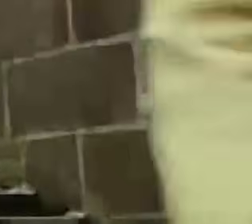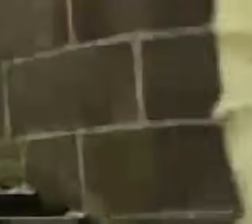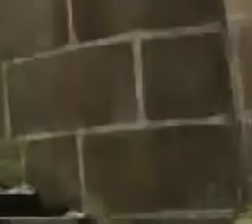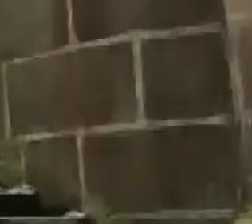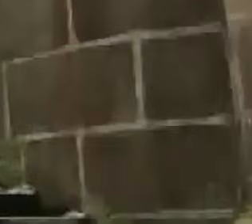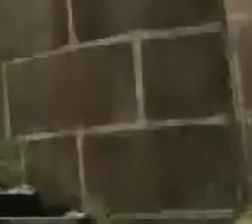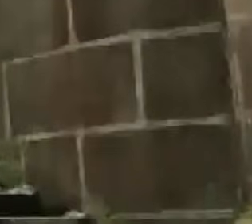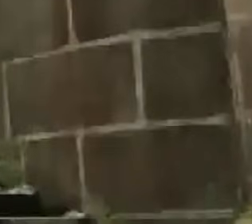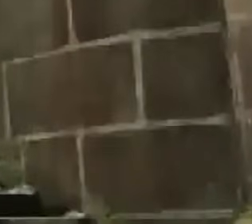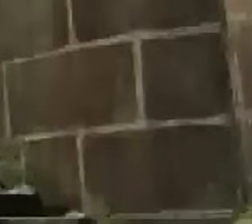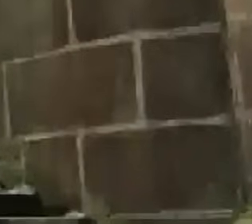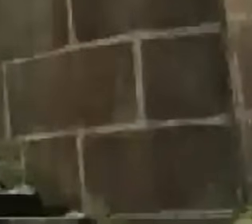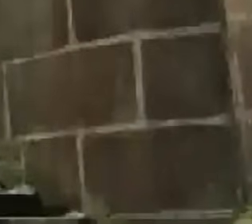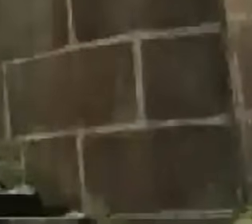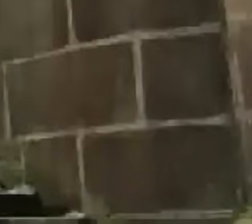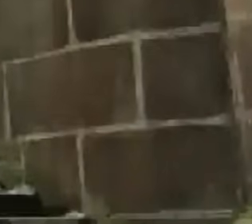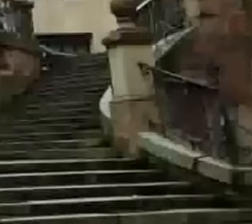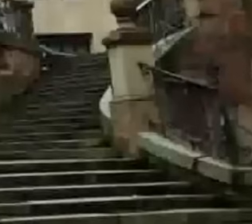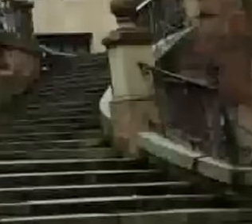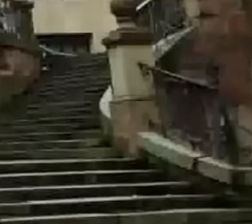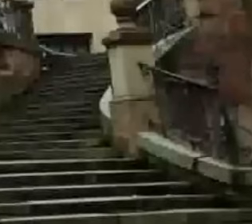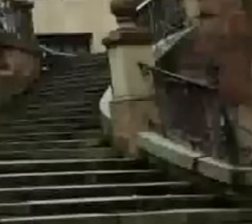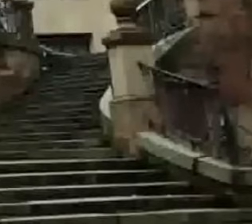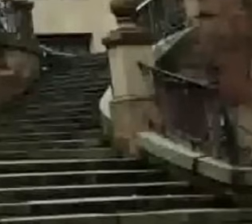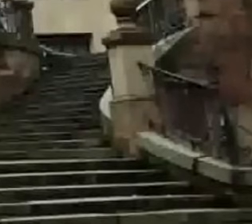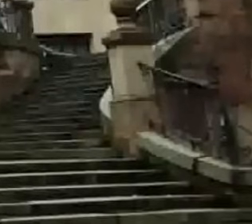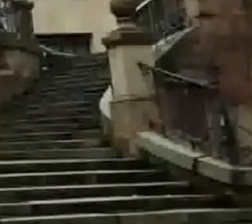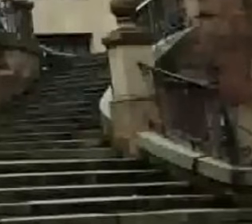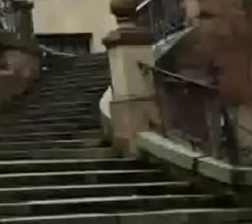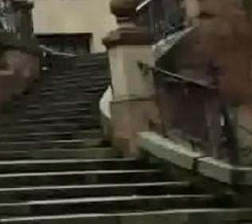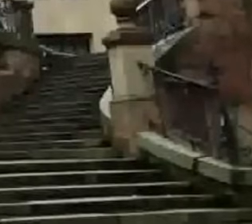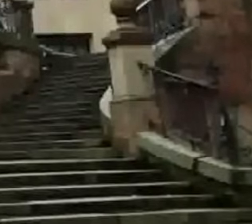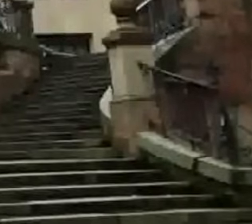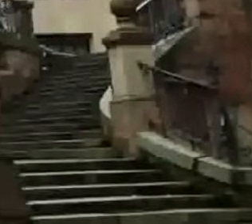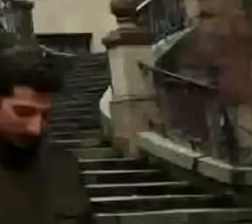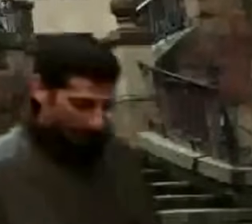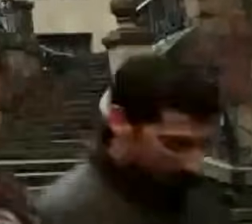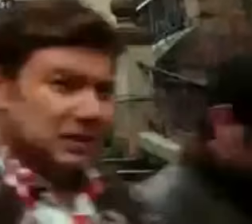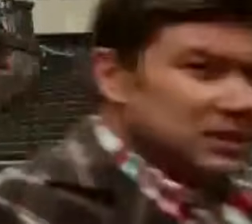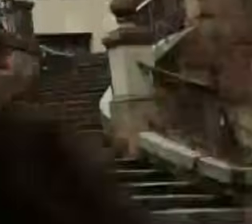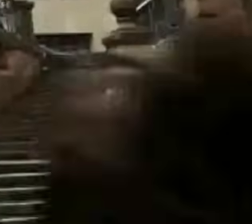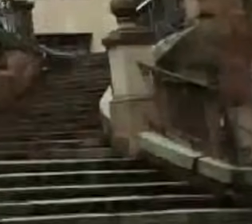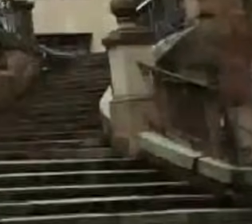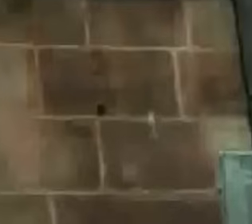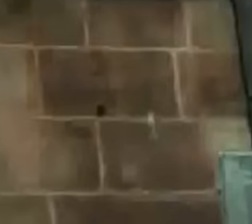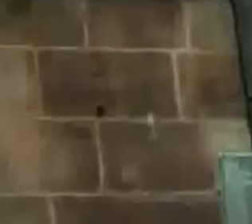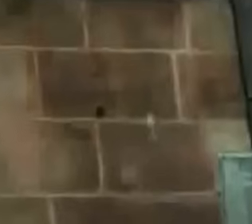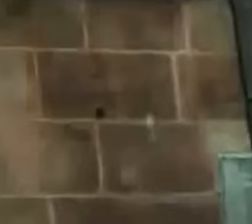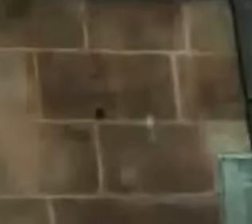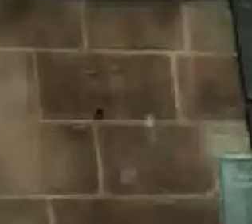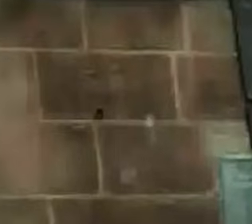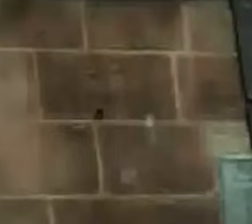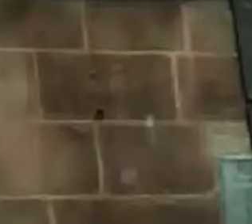onlar Ergun'u gördü ne de Ergun onları. O kadar çabaya rağmen Ergun'u arkalarında bırakıp uzaklaştılar.